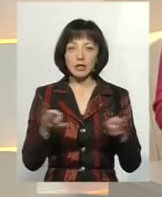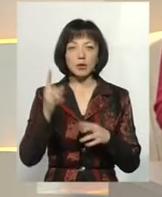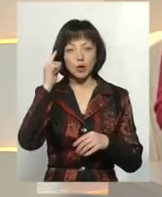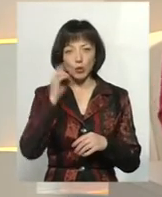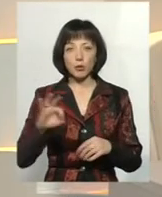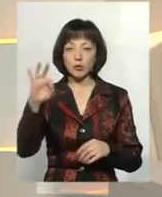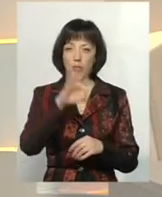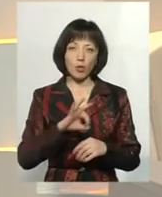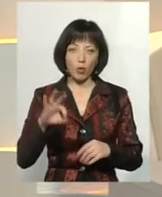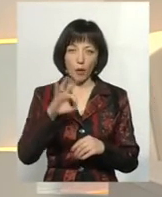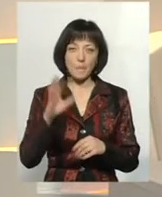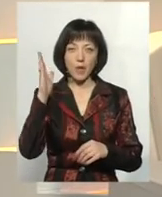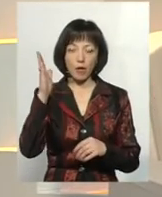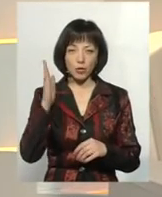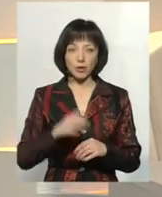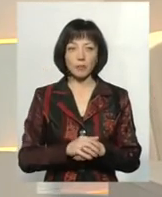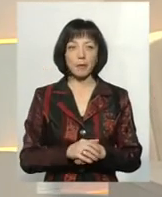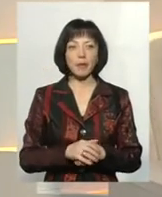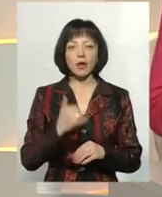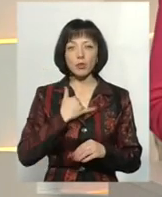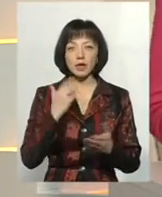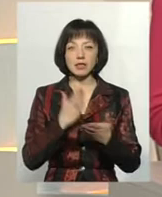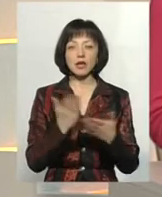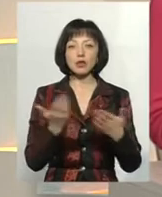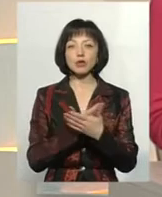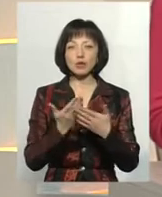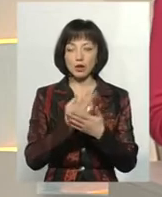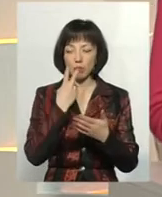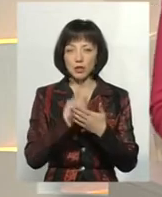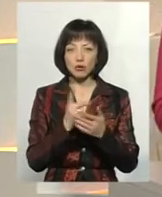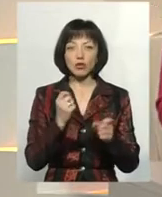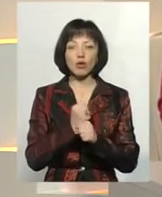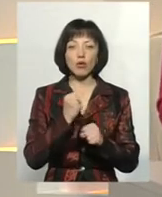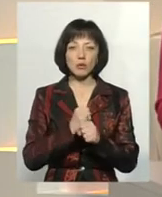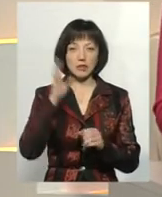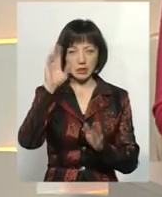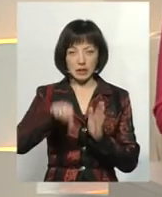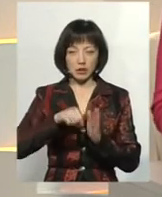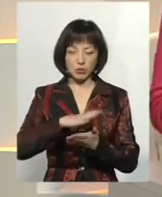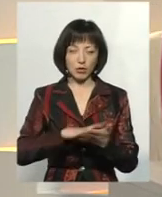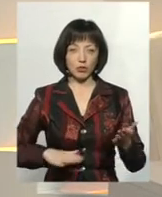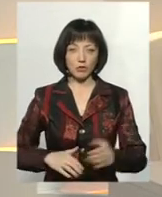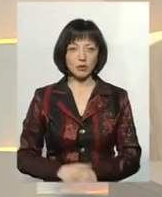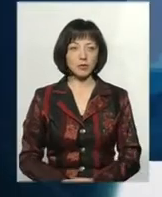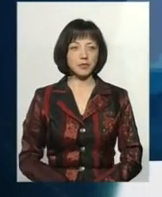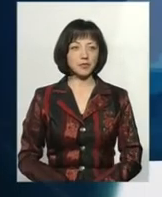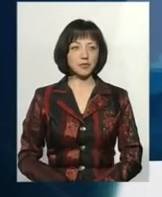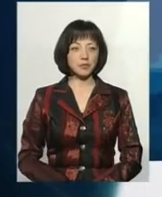про майбутнє. У нас є, до речі, сюжет, давайте подивимось наочно, так, що робиться із криницями, а потім продовжимо